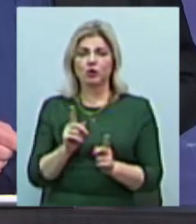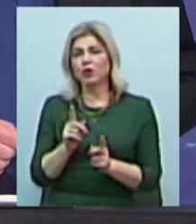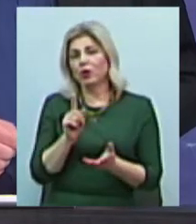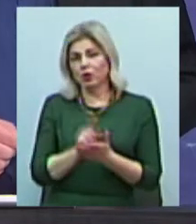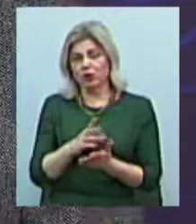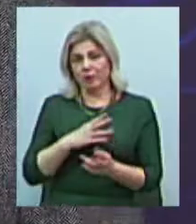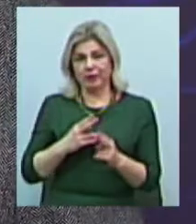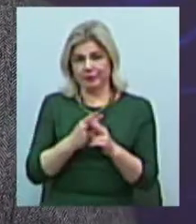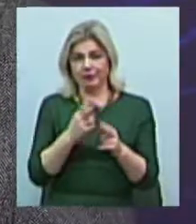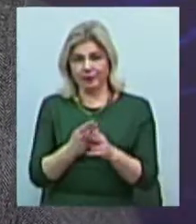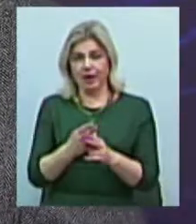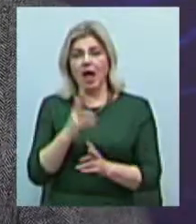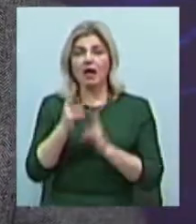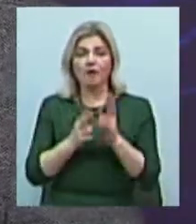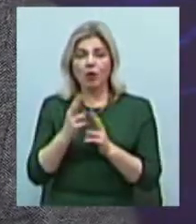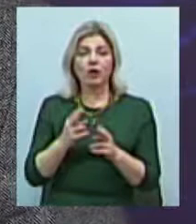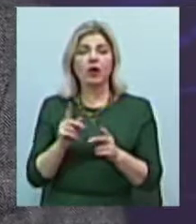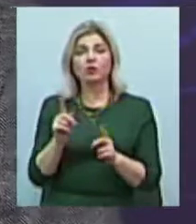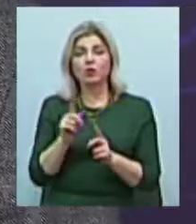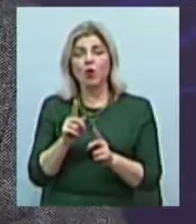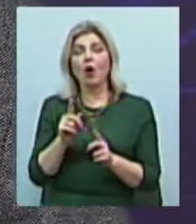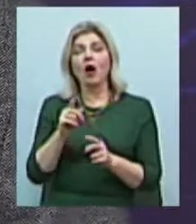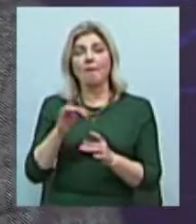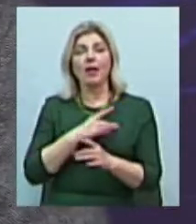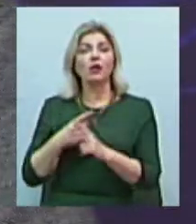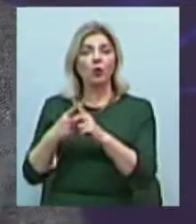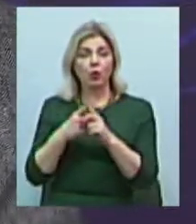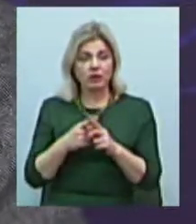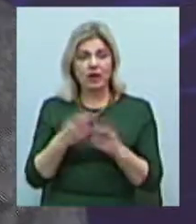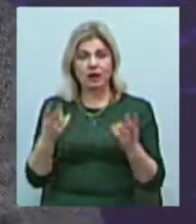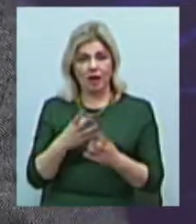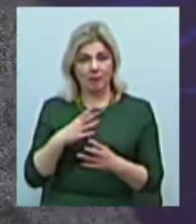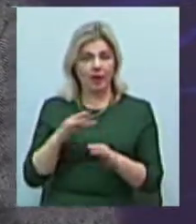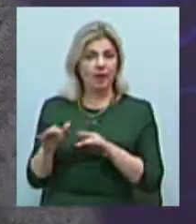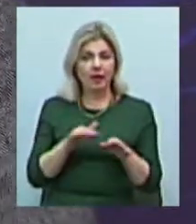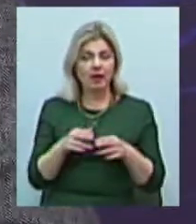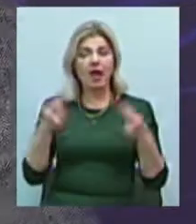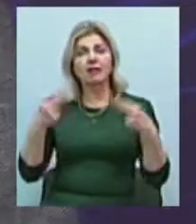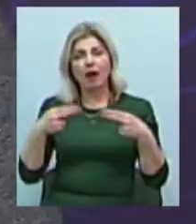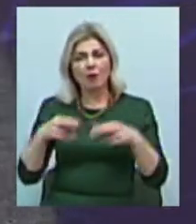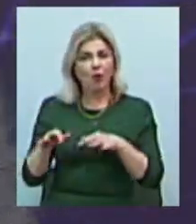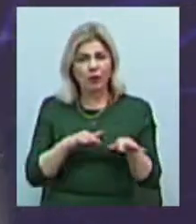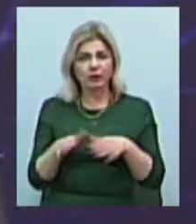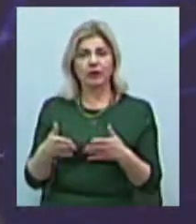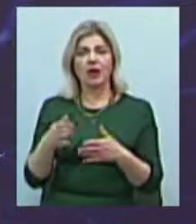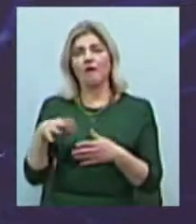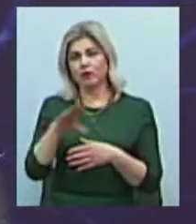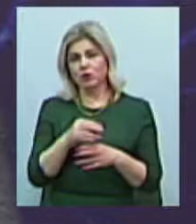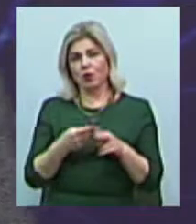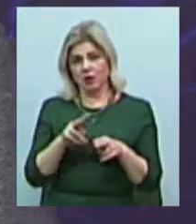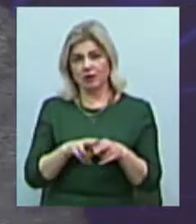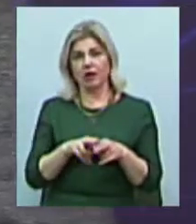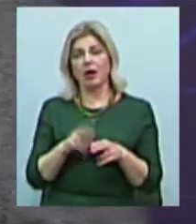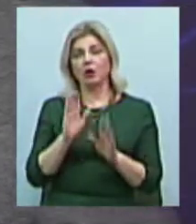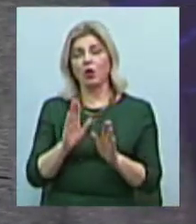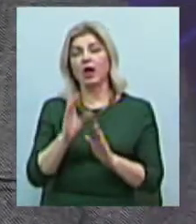От ми споткнулися з білорусами, що треба було там бюрократію пройти, ці всі процедури, розмитнення, перемитнення. Все ж таки вони тільки в